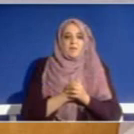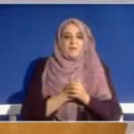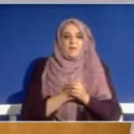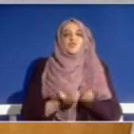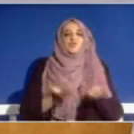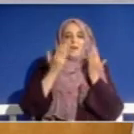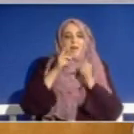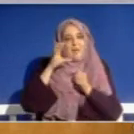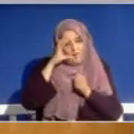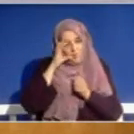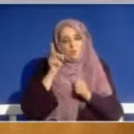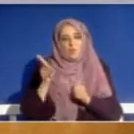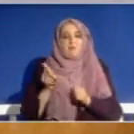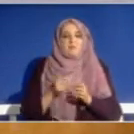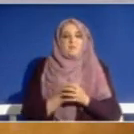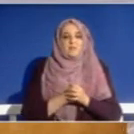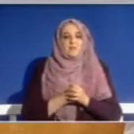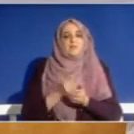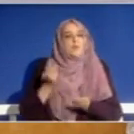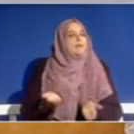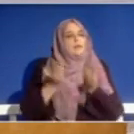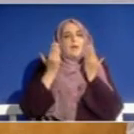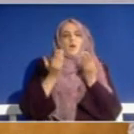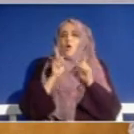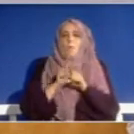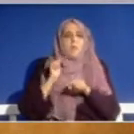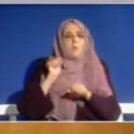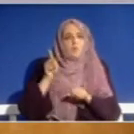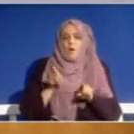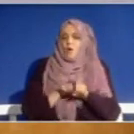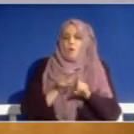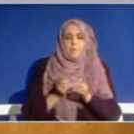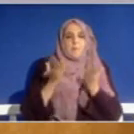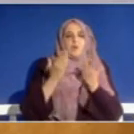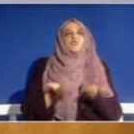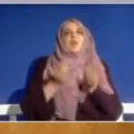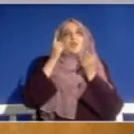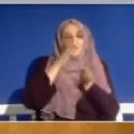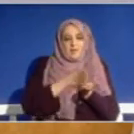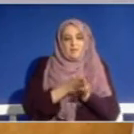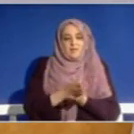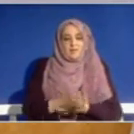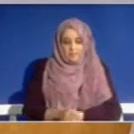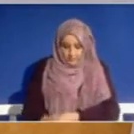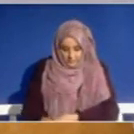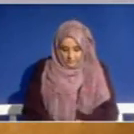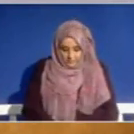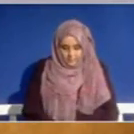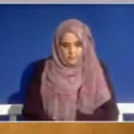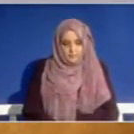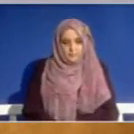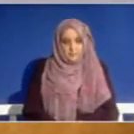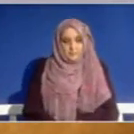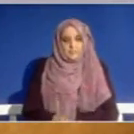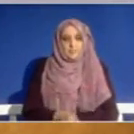أبيهم إن شاء الله يستجيبوا لك. ودعي لهم، دعي لهم أنت بمثابة الأم، ادعي لهم ربي يهديهم إن شاء الله ويصلح حالهم. آمين يا رب العالمين. وأقنع